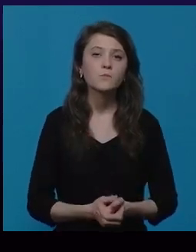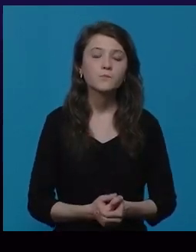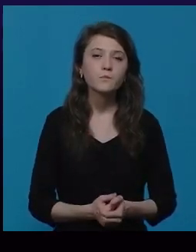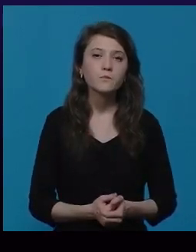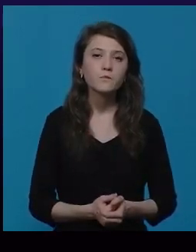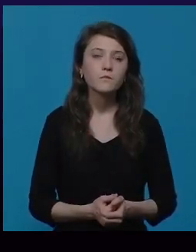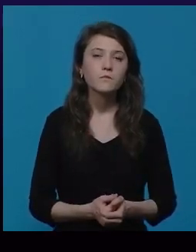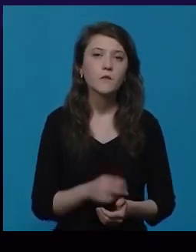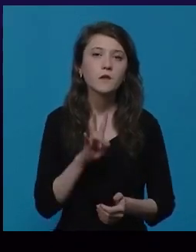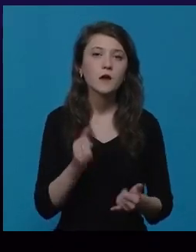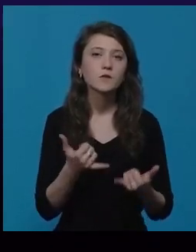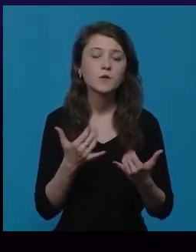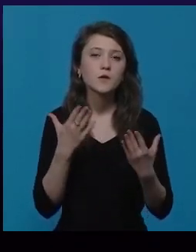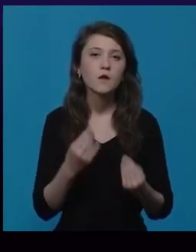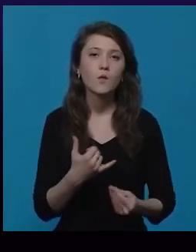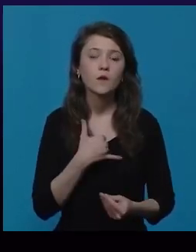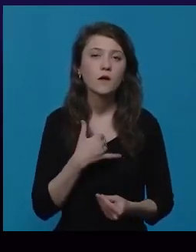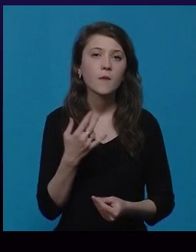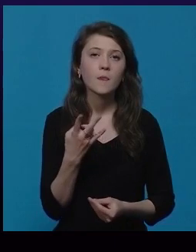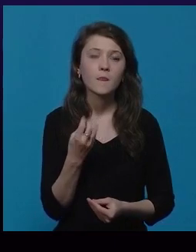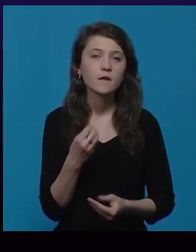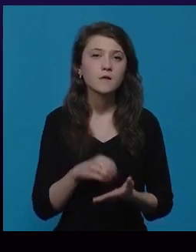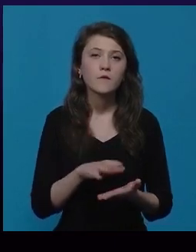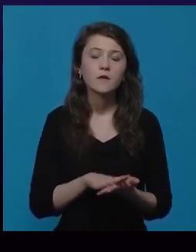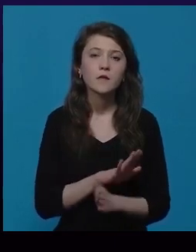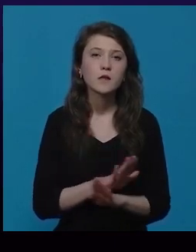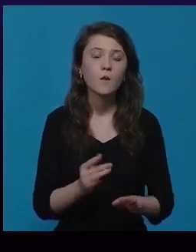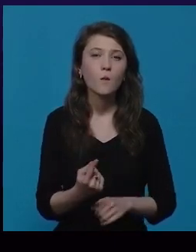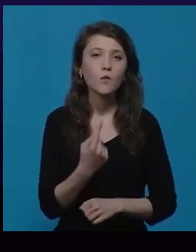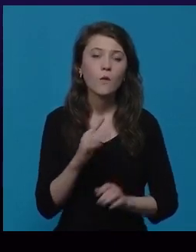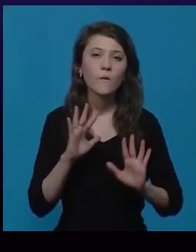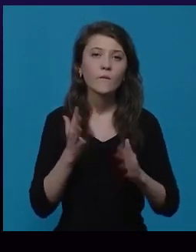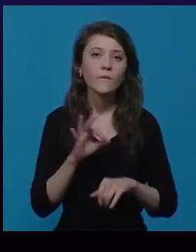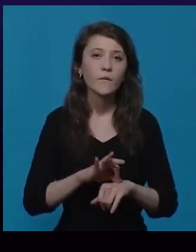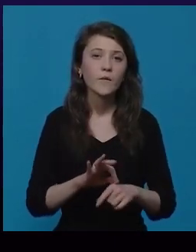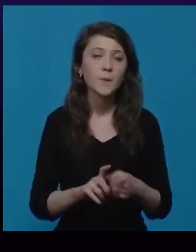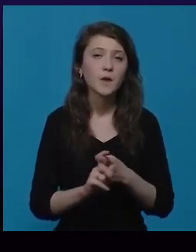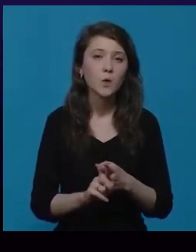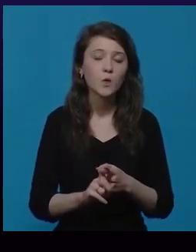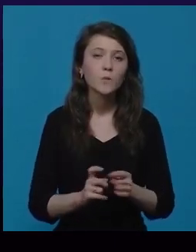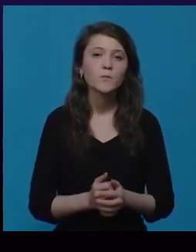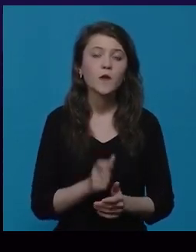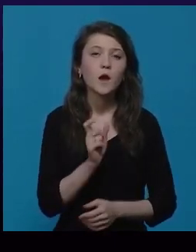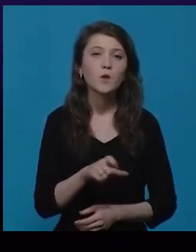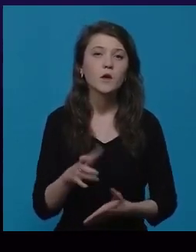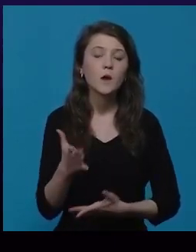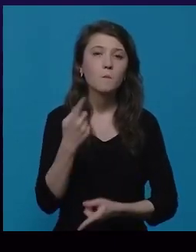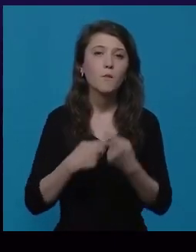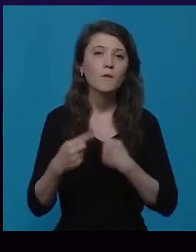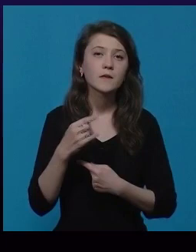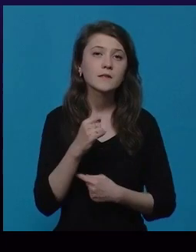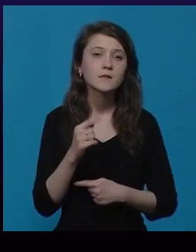Дивіться, на сьогоднішній день у нас не зафіксовано ні одного випадку по коронавірусу. Люди, які повернулися з-за